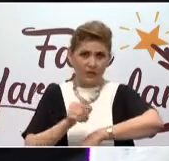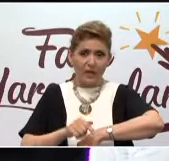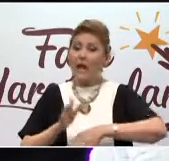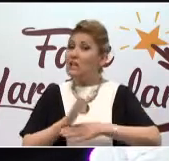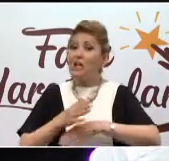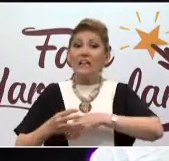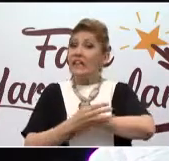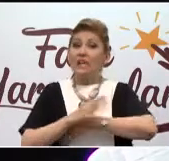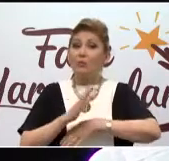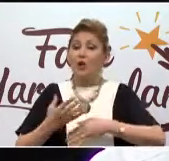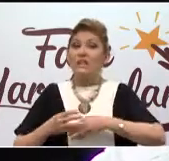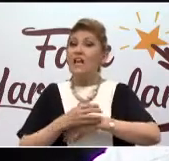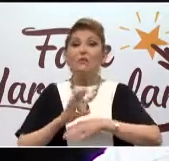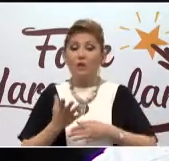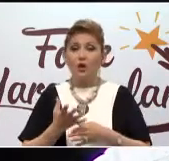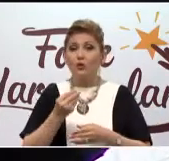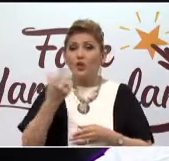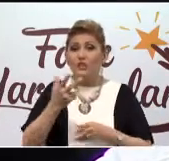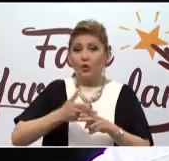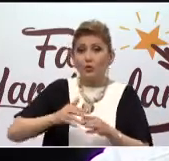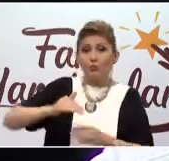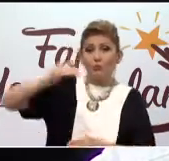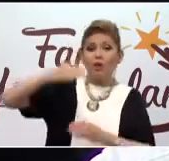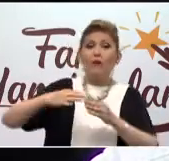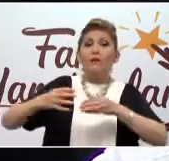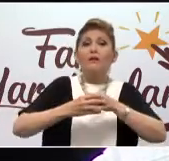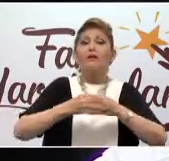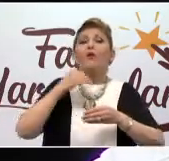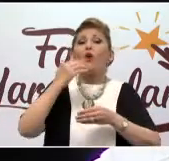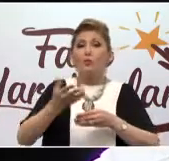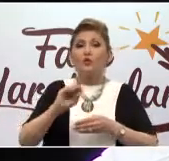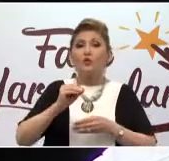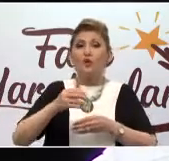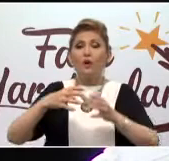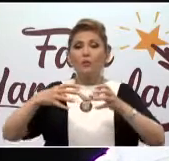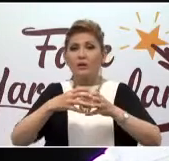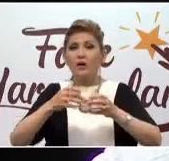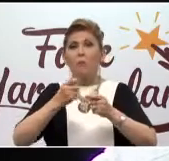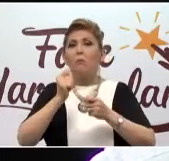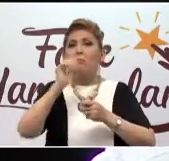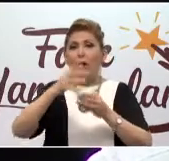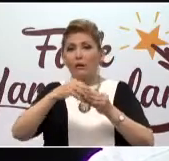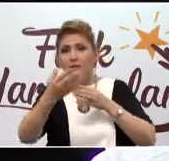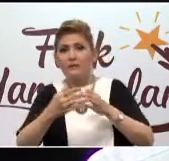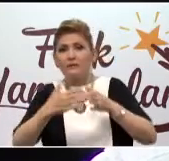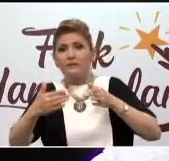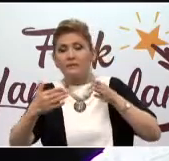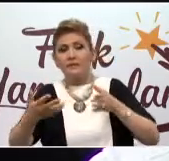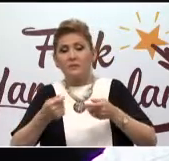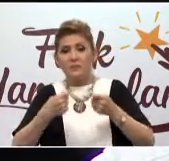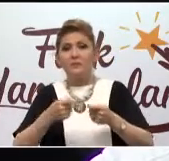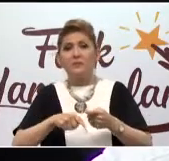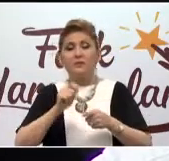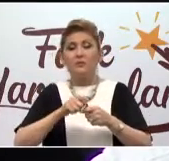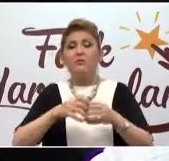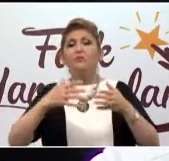Neden takılmıyor? Neden takılmıyor? Çünkü çok hızlı büyüyorlar. Büyüdüğü için. Çok hızlı büyüyorlar ve protez çok pahalı ve meşakkatli bir iş. Bazen yapılana